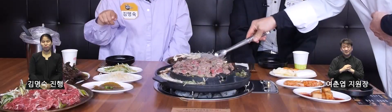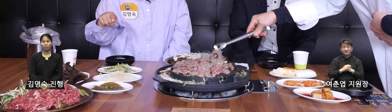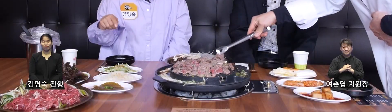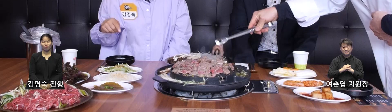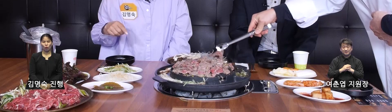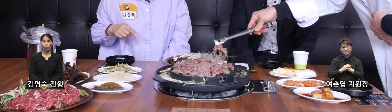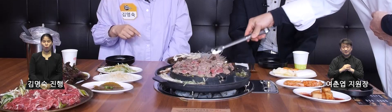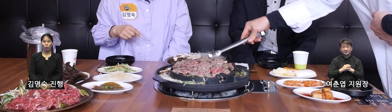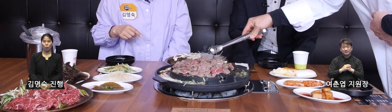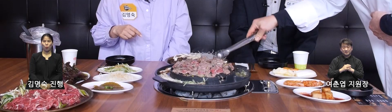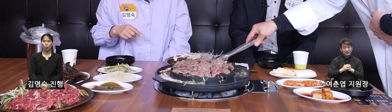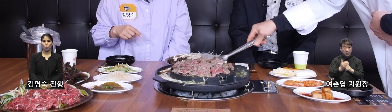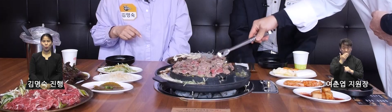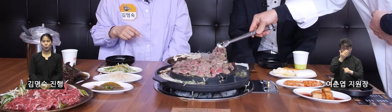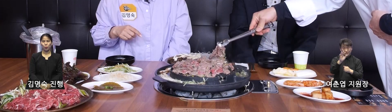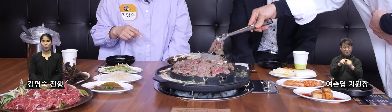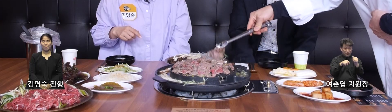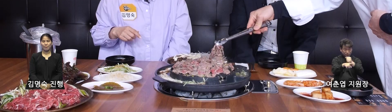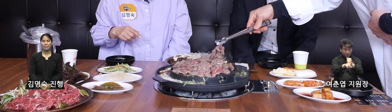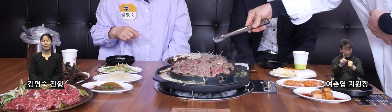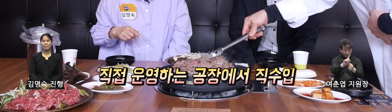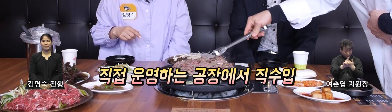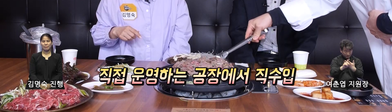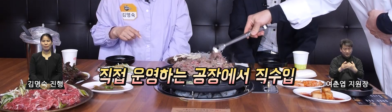그렇게 저기 가능한 이유는 네.